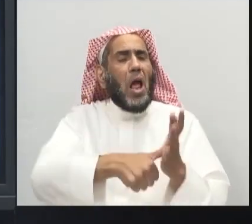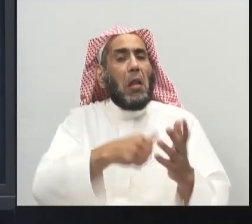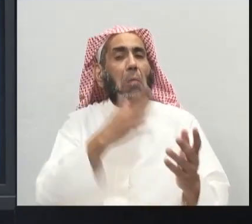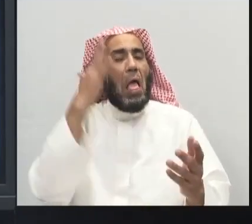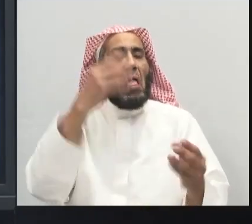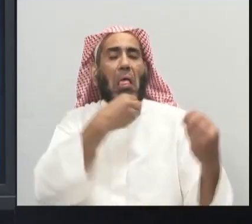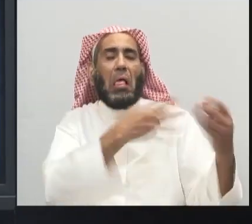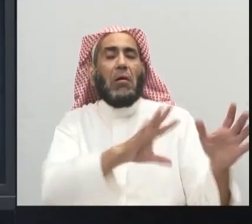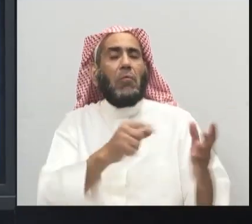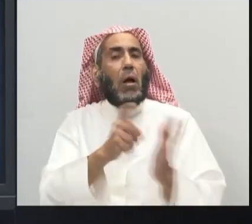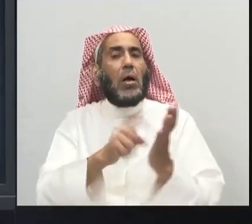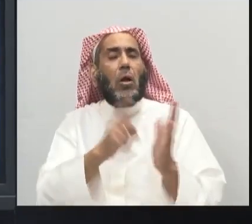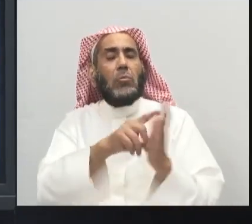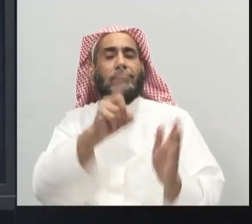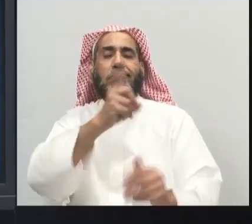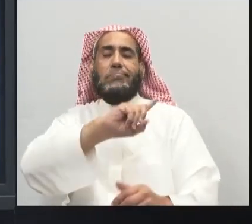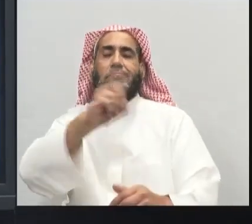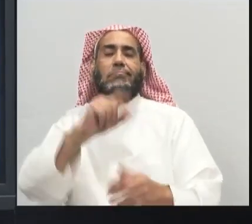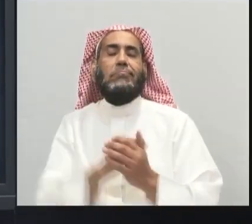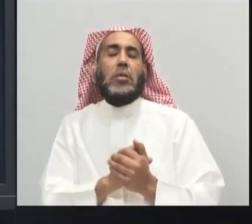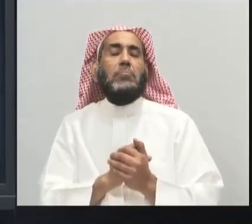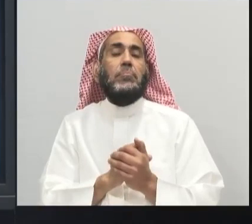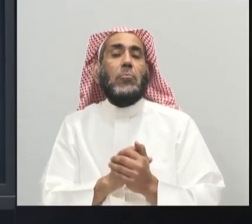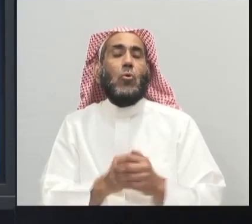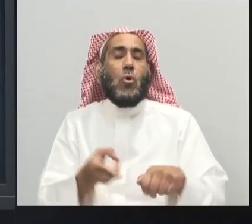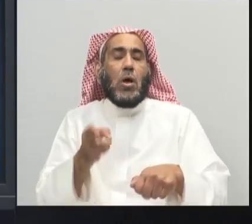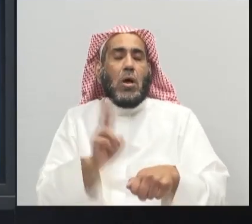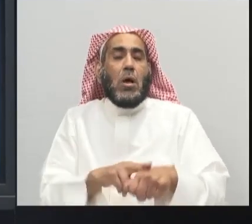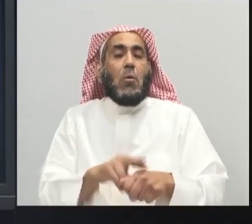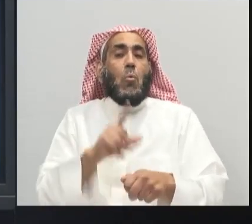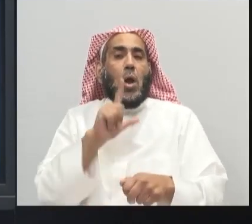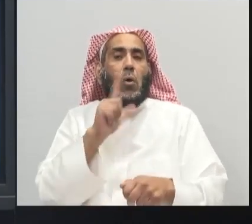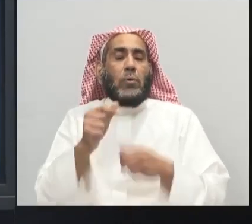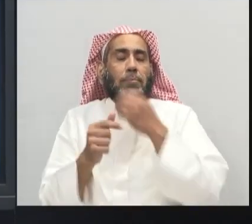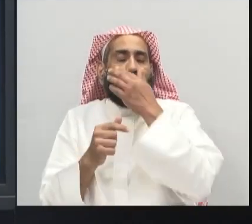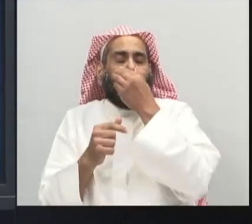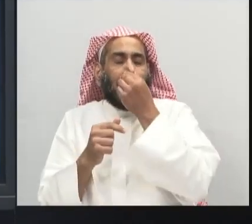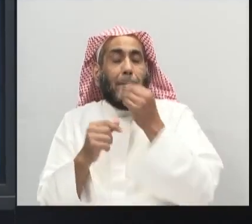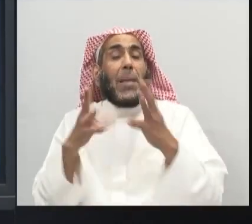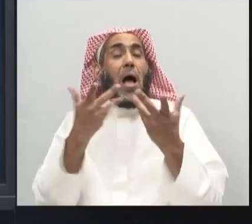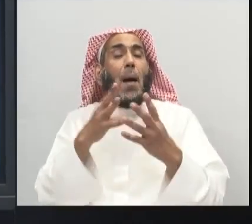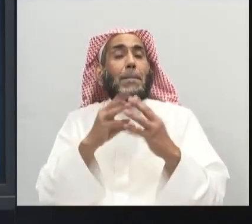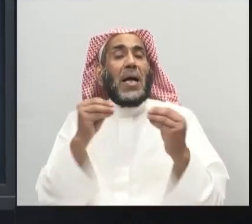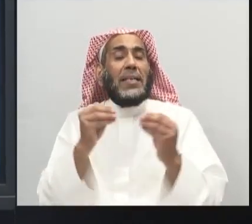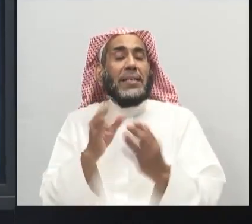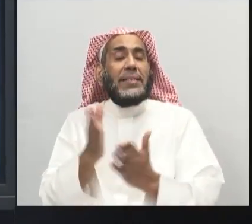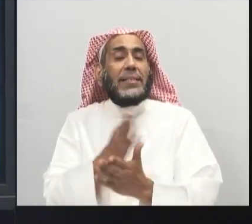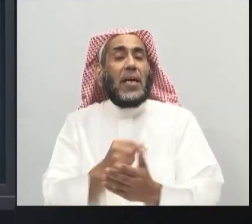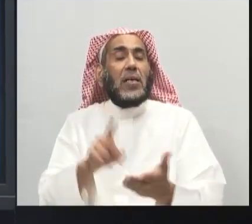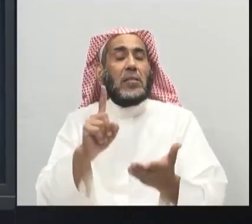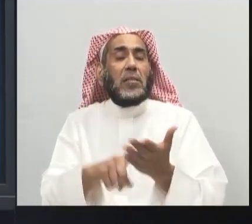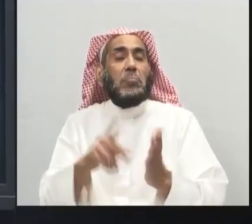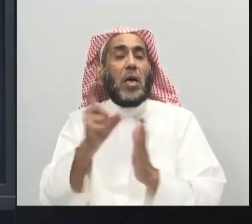القاعده القانونيه او النصوص النظاميه نعيد مره اخرى ونقول ما معنى نطاق تطبيق